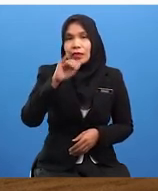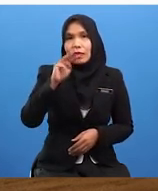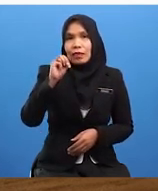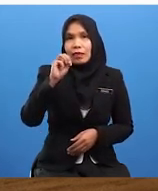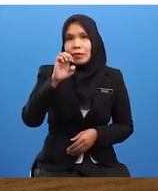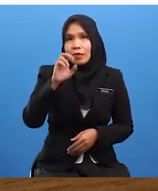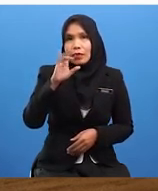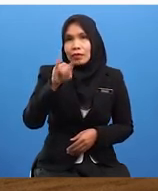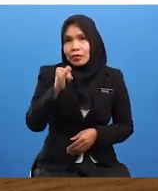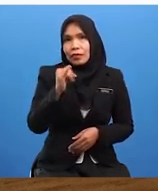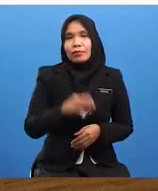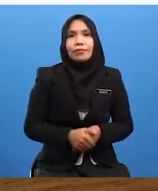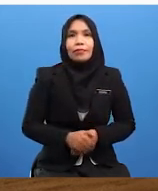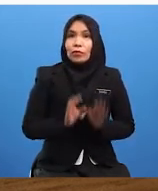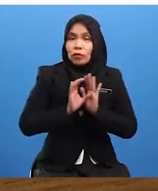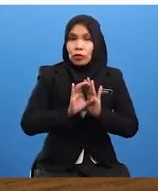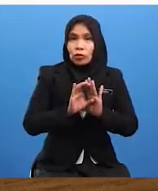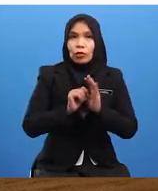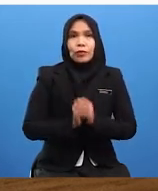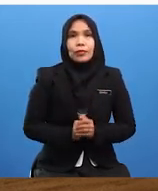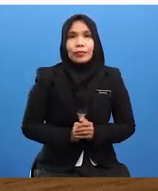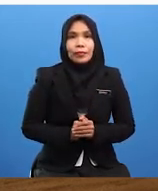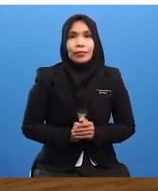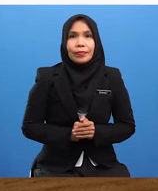Contoh cetakan timbulan ialah